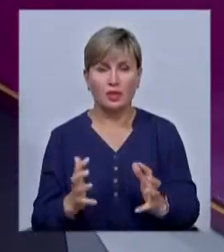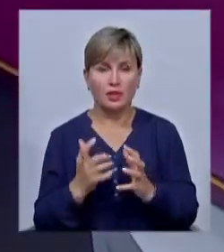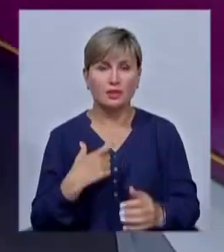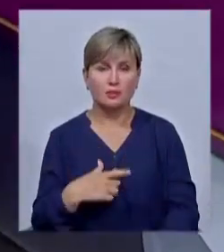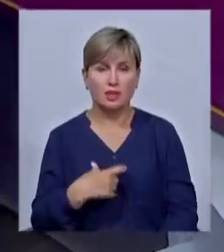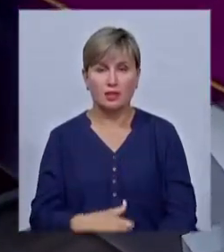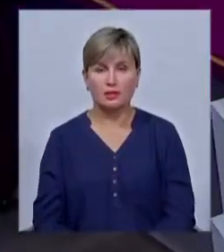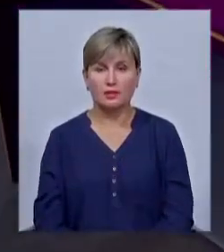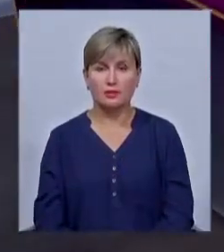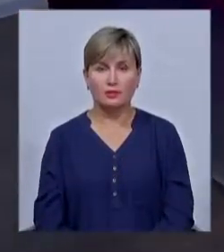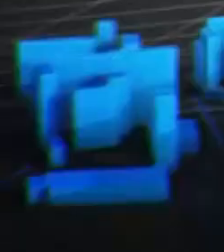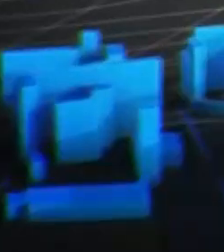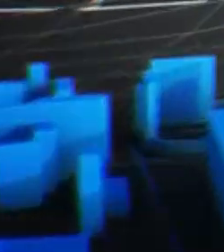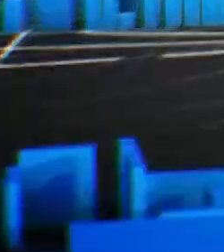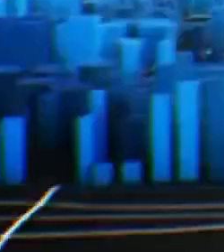и берегите себя